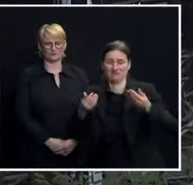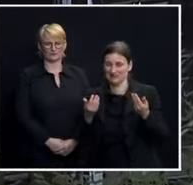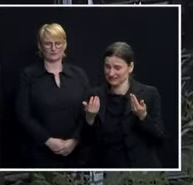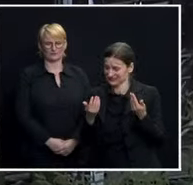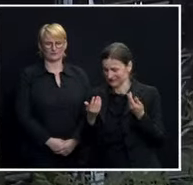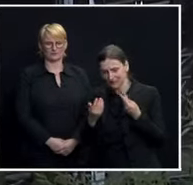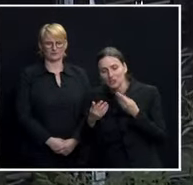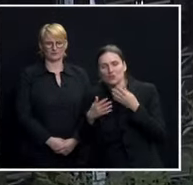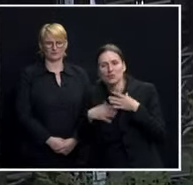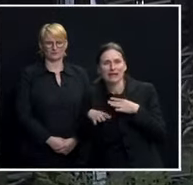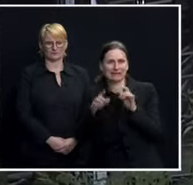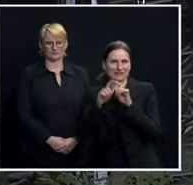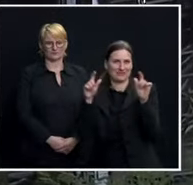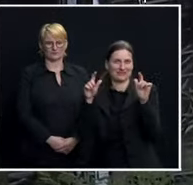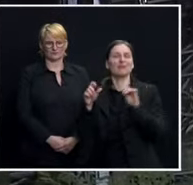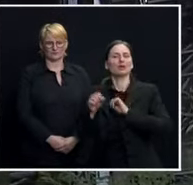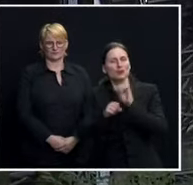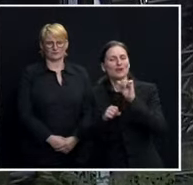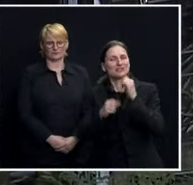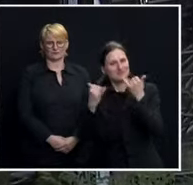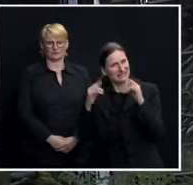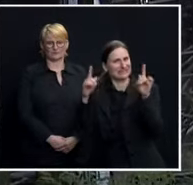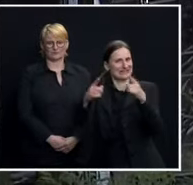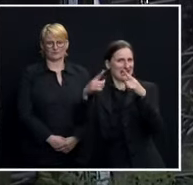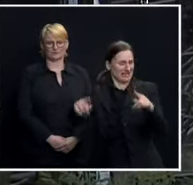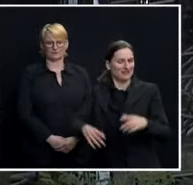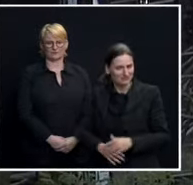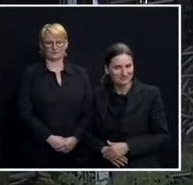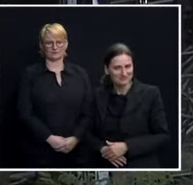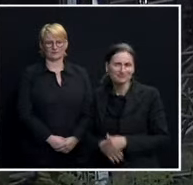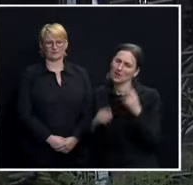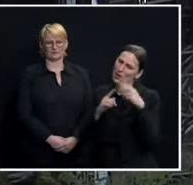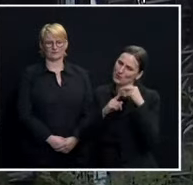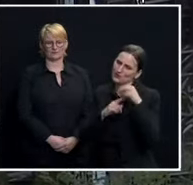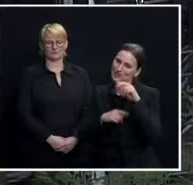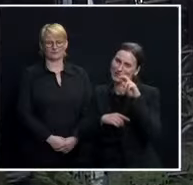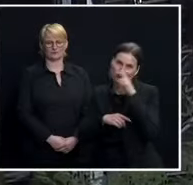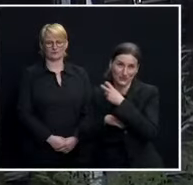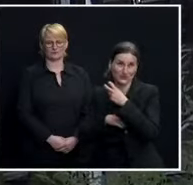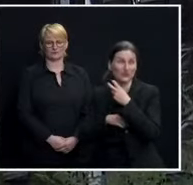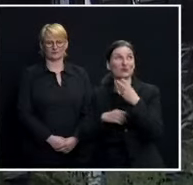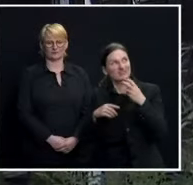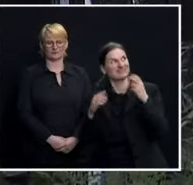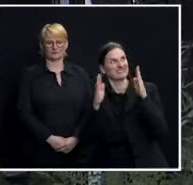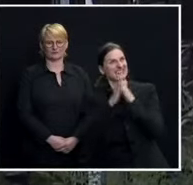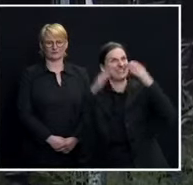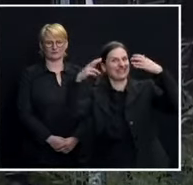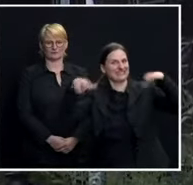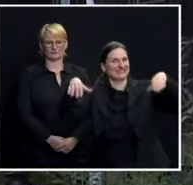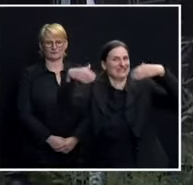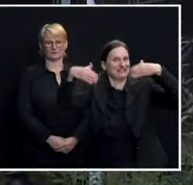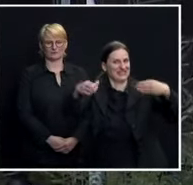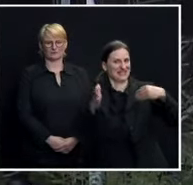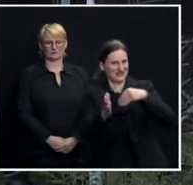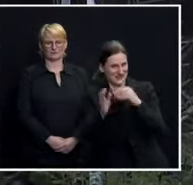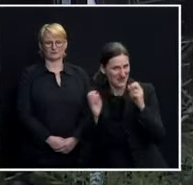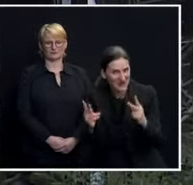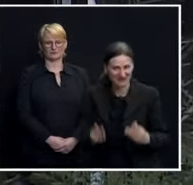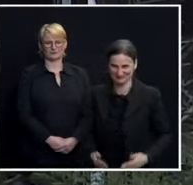sehr unangenehmes Thema, trotzdem spielen wir das jetzt lustig und die Kirchenglocken läuten dazu. Irgendwann.